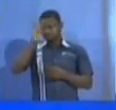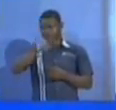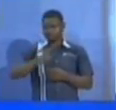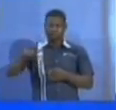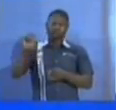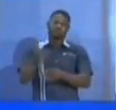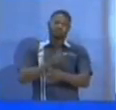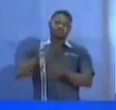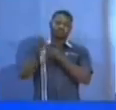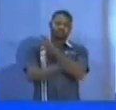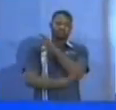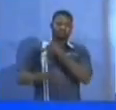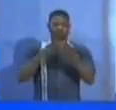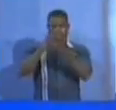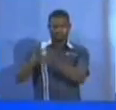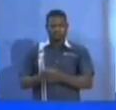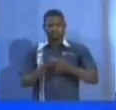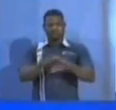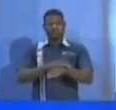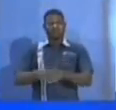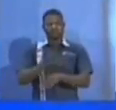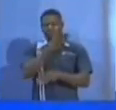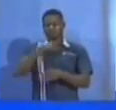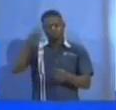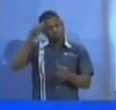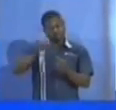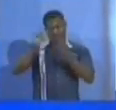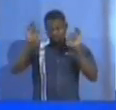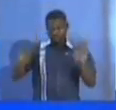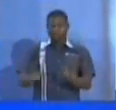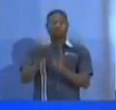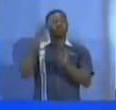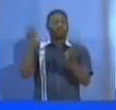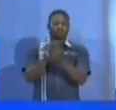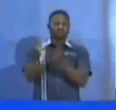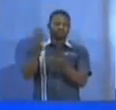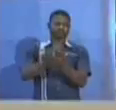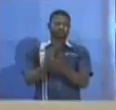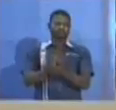de la coopération. Sur la célébration de la journée, nous suivons le compte-rendu de Dramane Guéné.